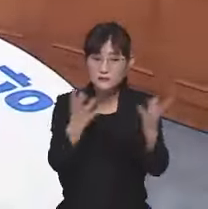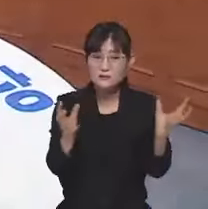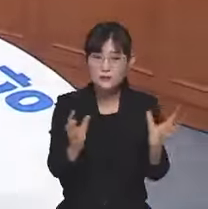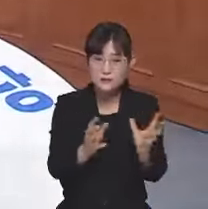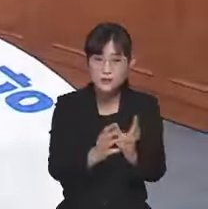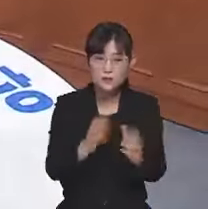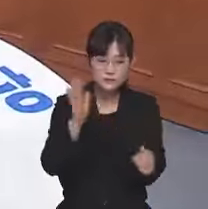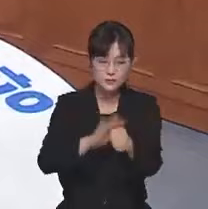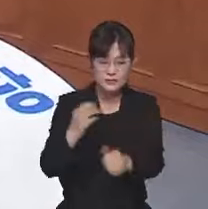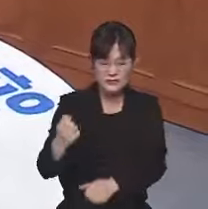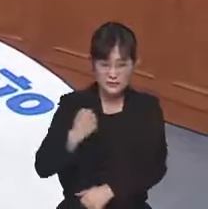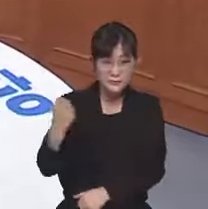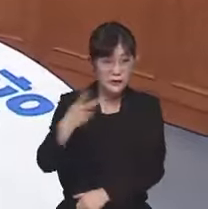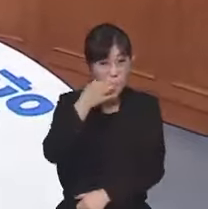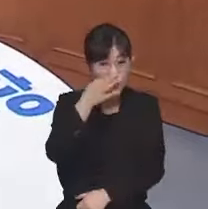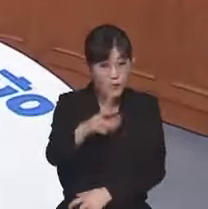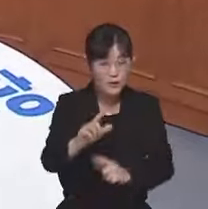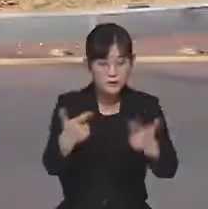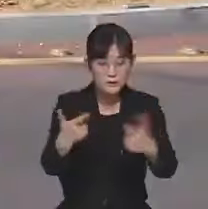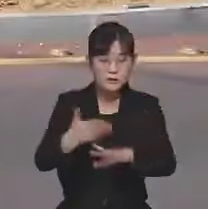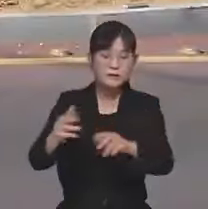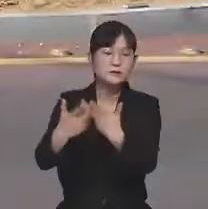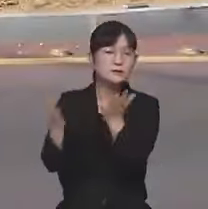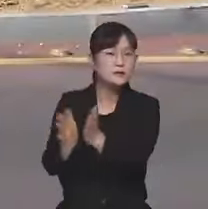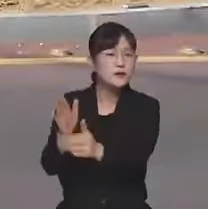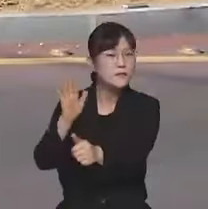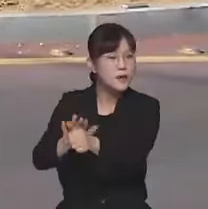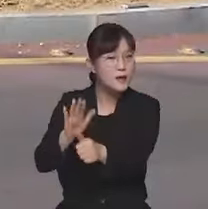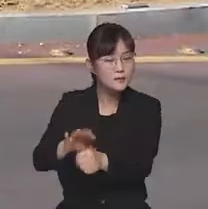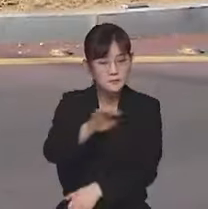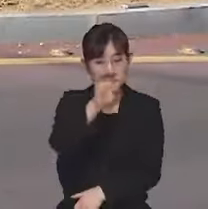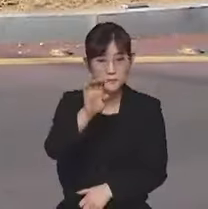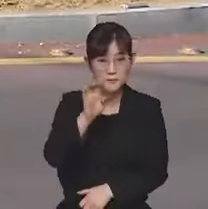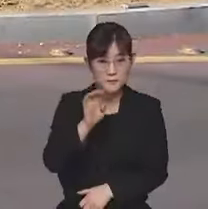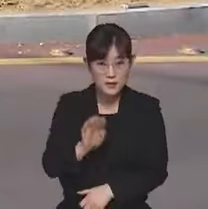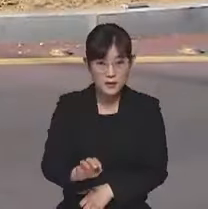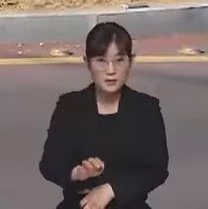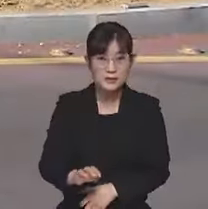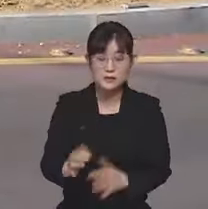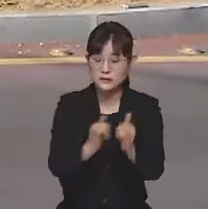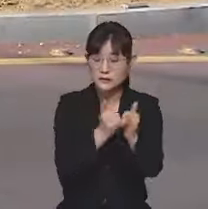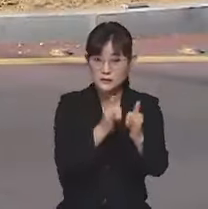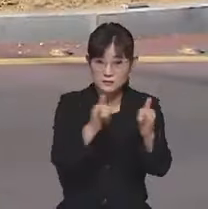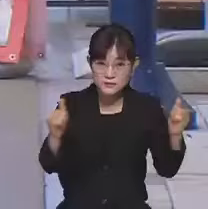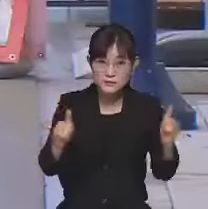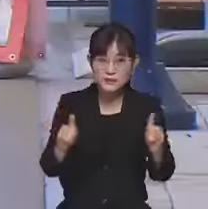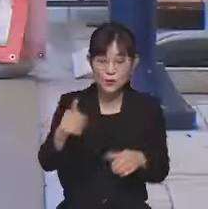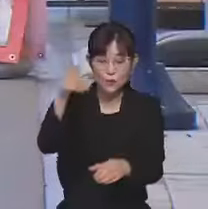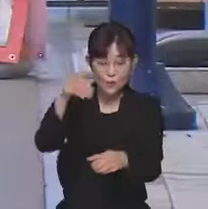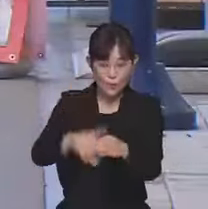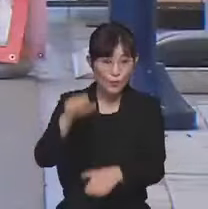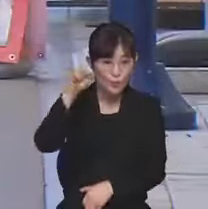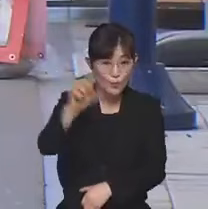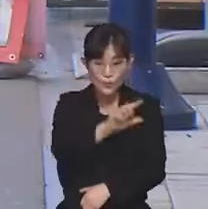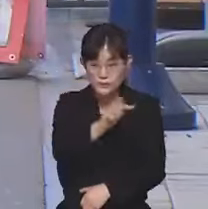텃밭을 재확인하느냐, 민주당의 아성을 무너뜨리느냐, 속속 짜여지는 본선 대진표에